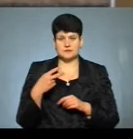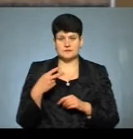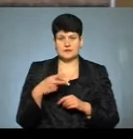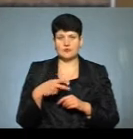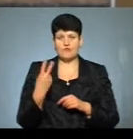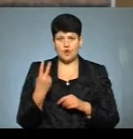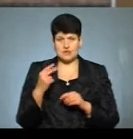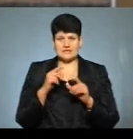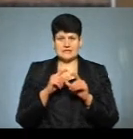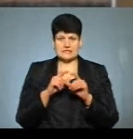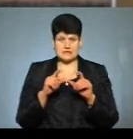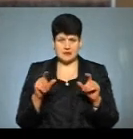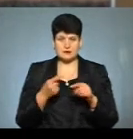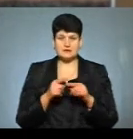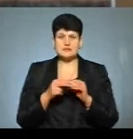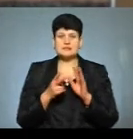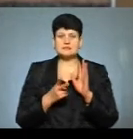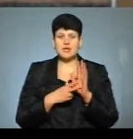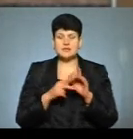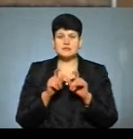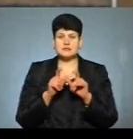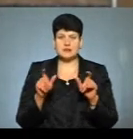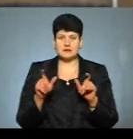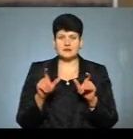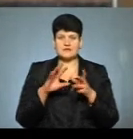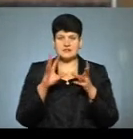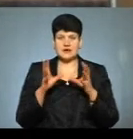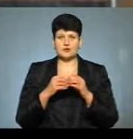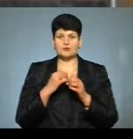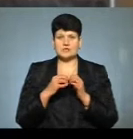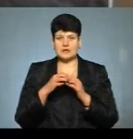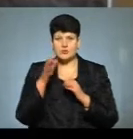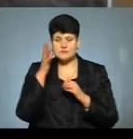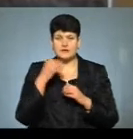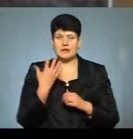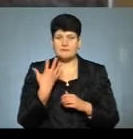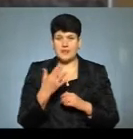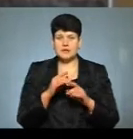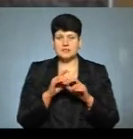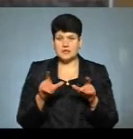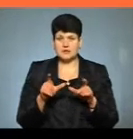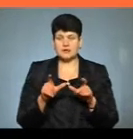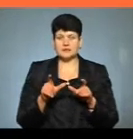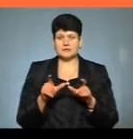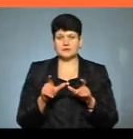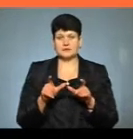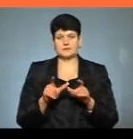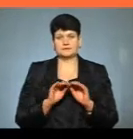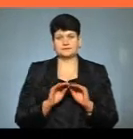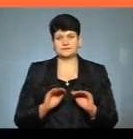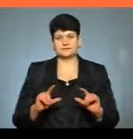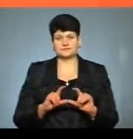22 закладів це є 17 закладів загальної середньої освіти і 5 закладів дошкільної освіти.